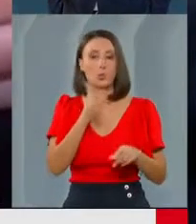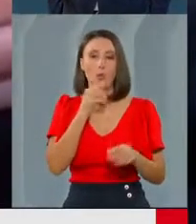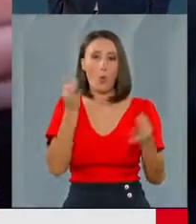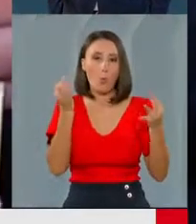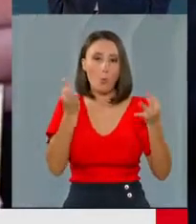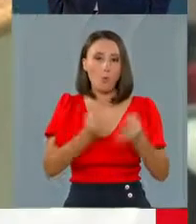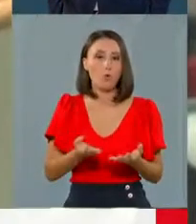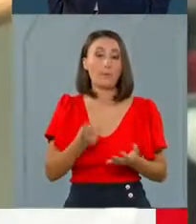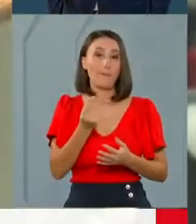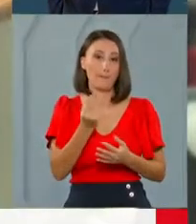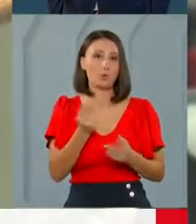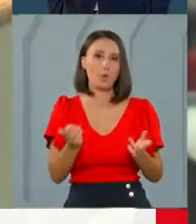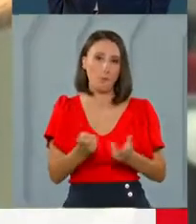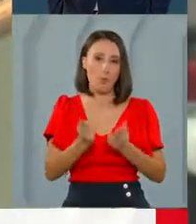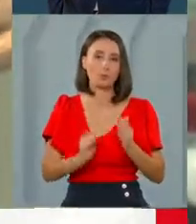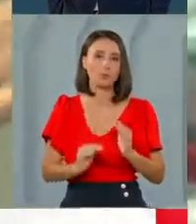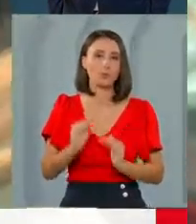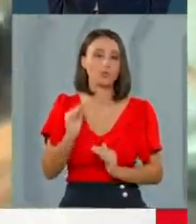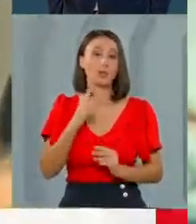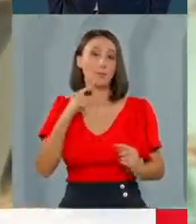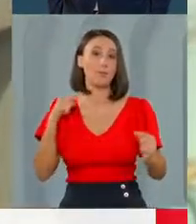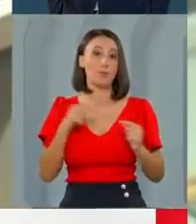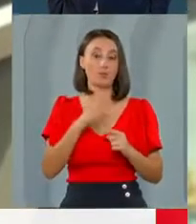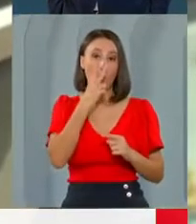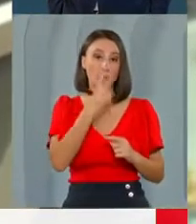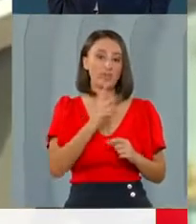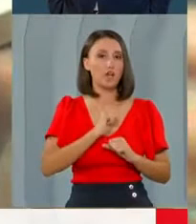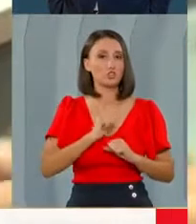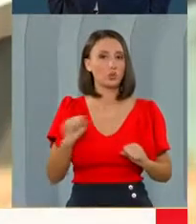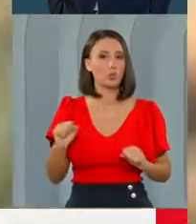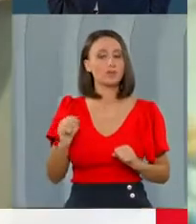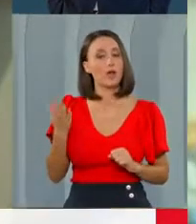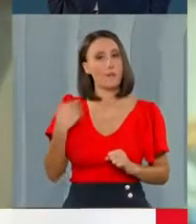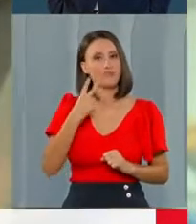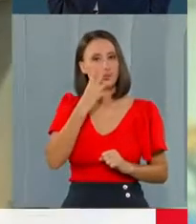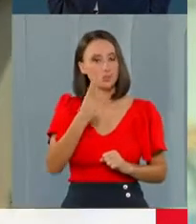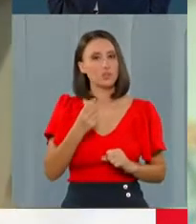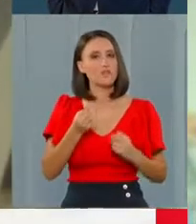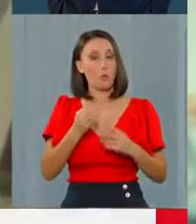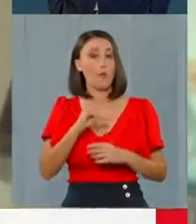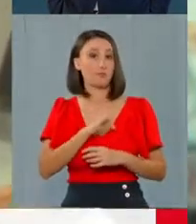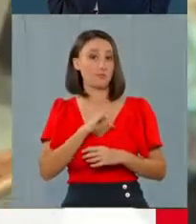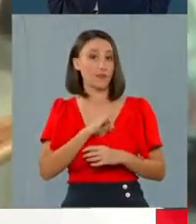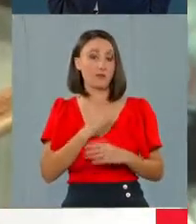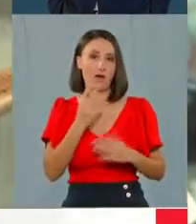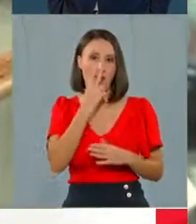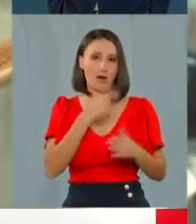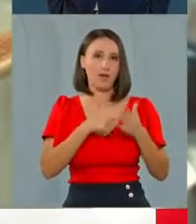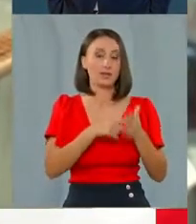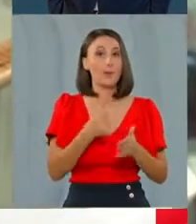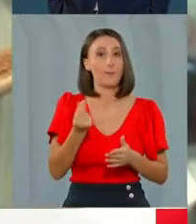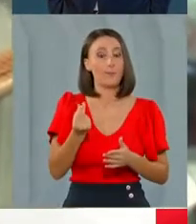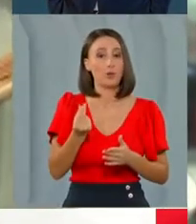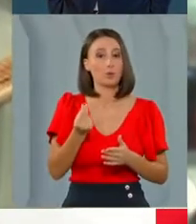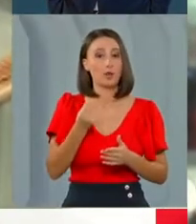adică prețurile să-și tempereze, creșterea, dimpotrivă, iată că se accentuează. Și am văzut niște date foarte interesante care arată că prețurile